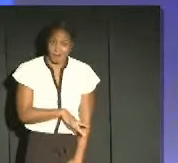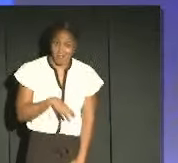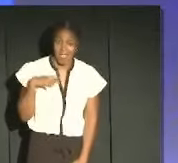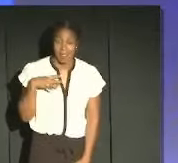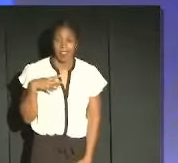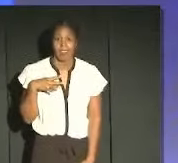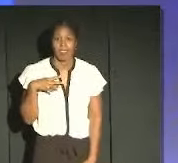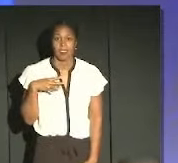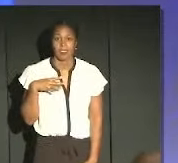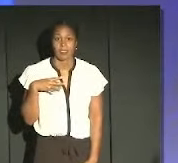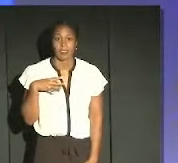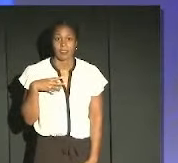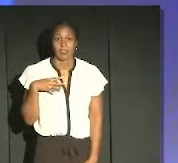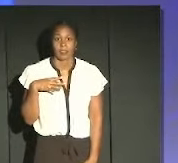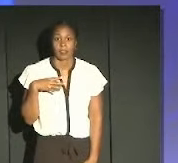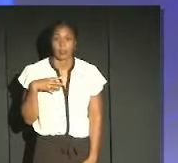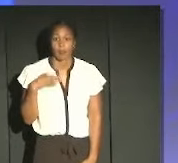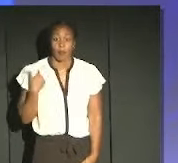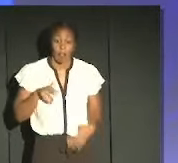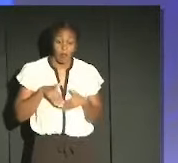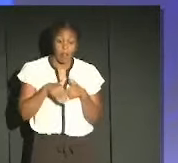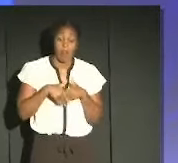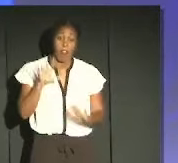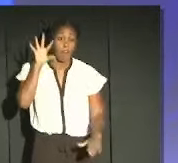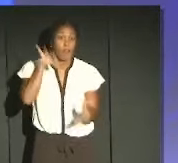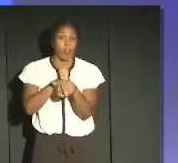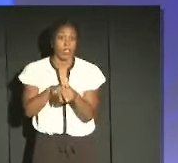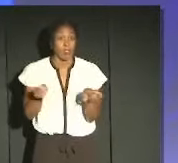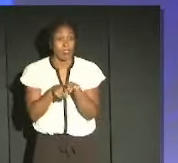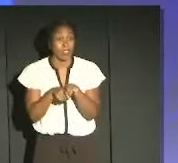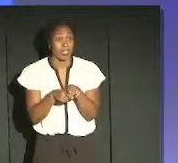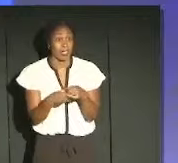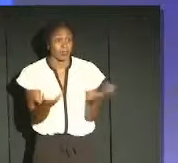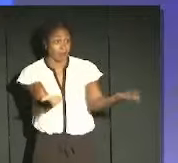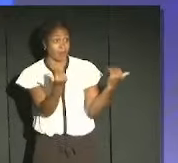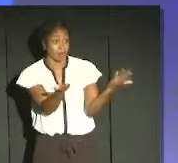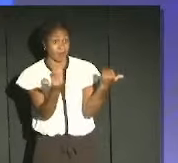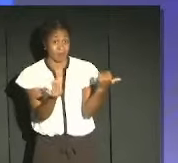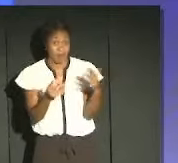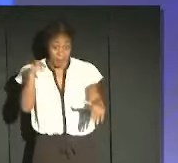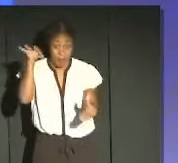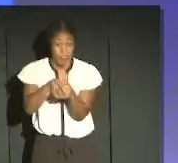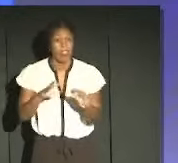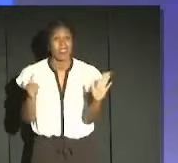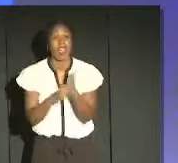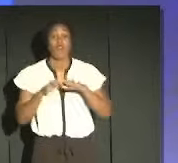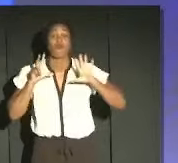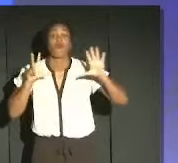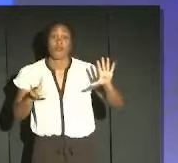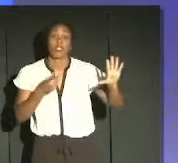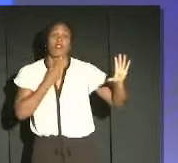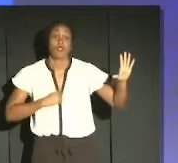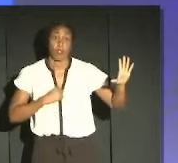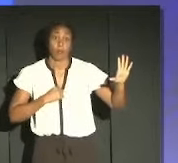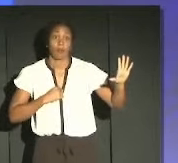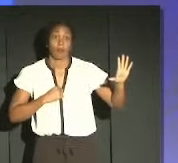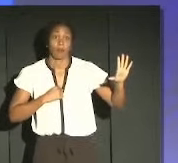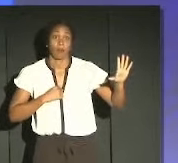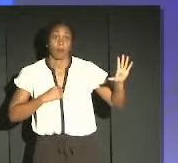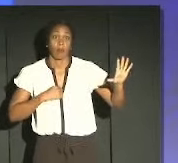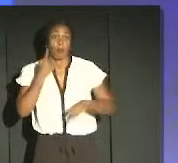l'être je voterai et je vous appelle à voter le h jeens au nom de nos